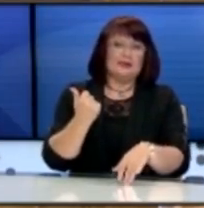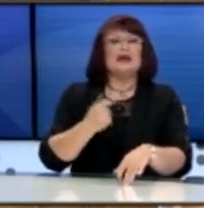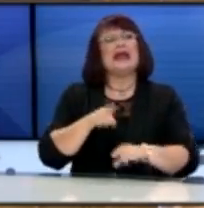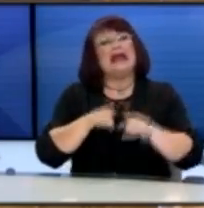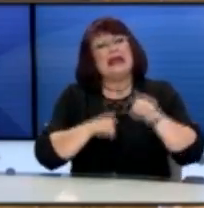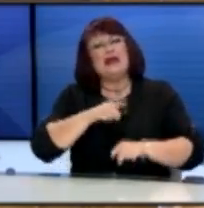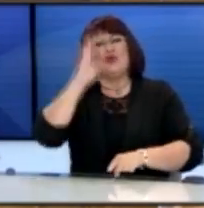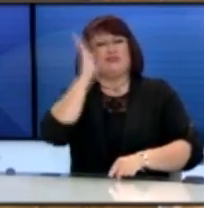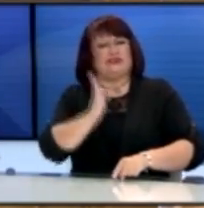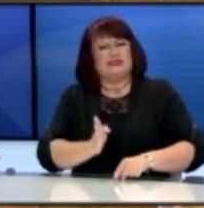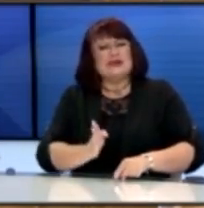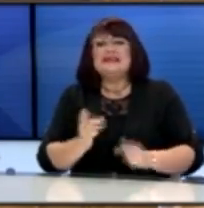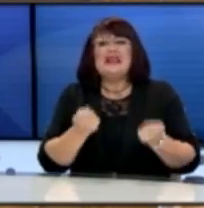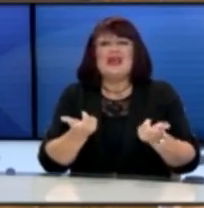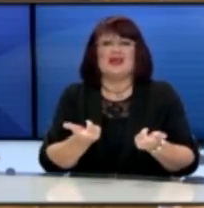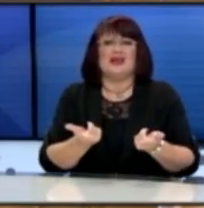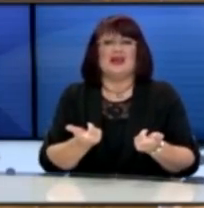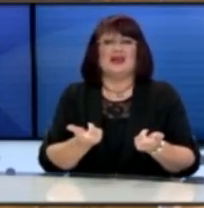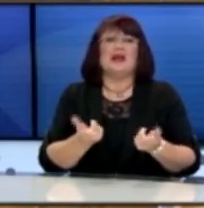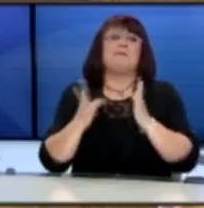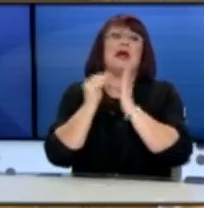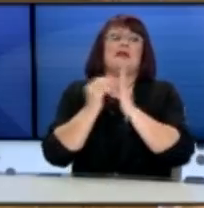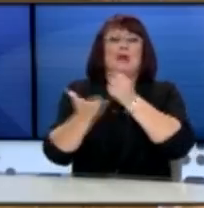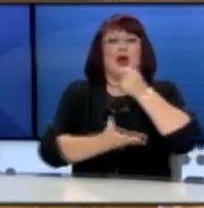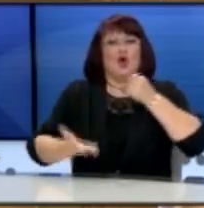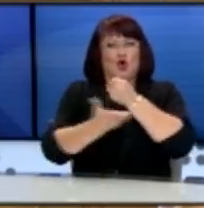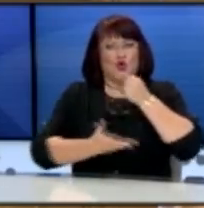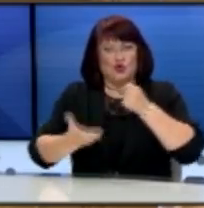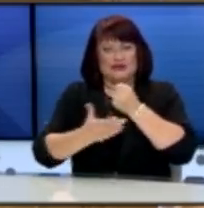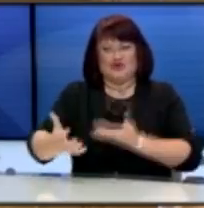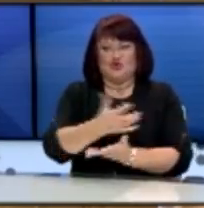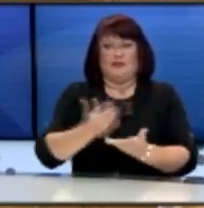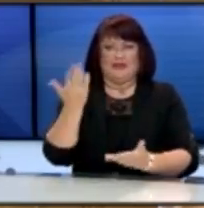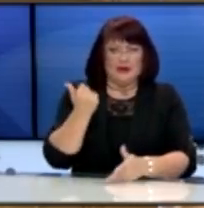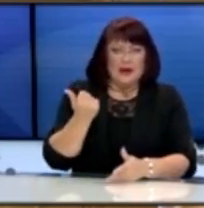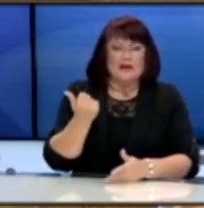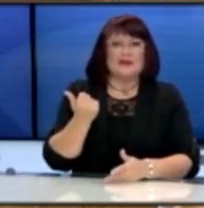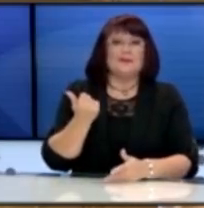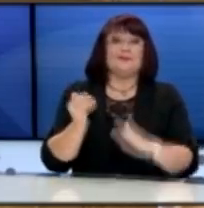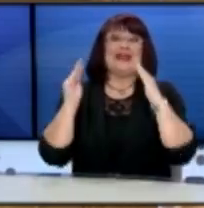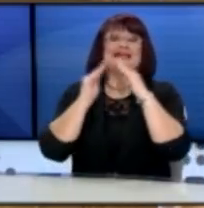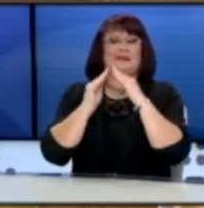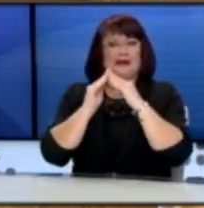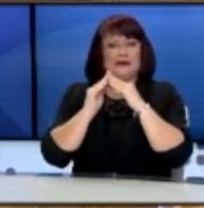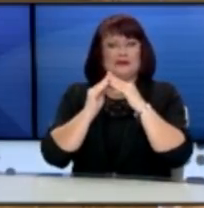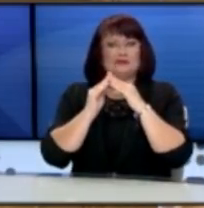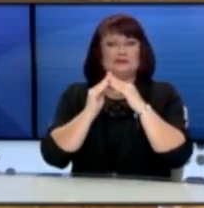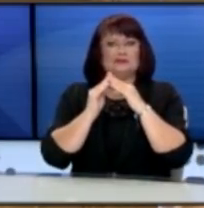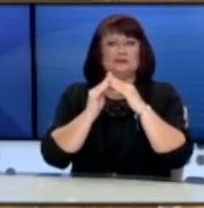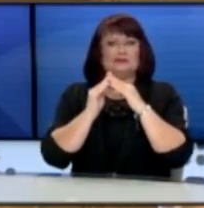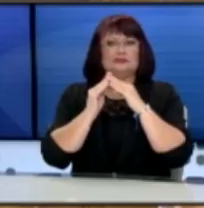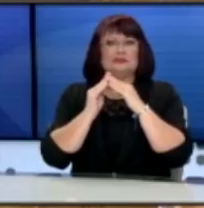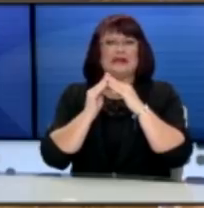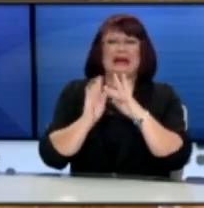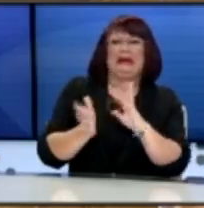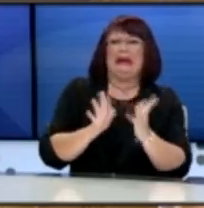υποστεί λειτουργικές ζημιές? Δηλαδή, ένας αγρότης που έχει χάσει το εισόδημά του, αλλά το σπίτι του δεν έπαθε